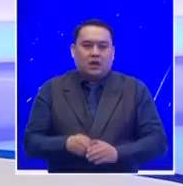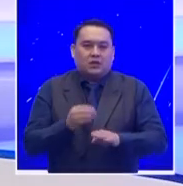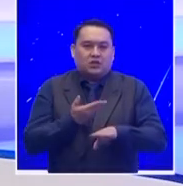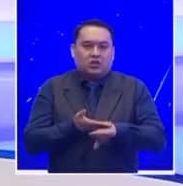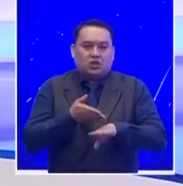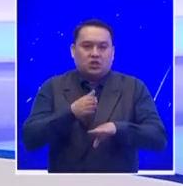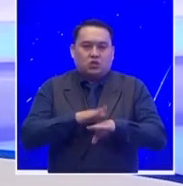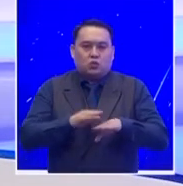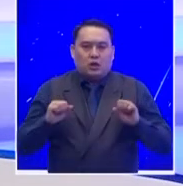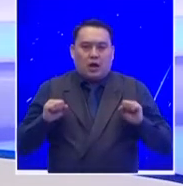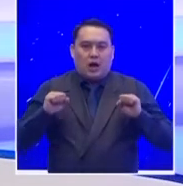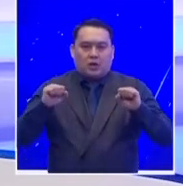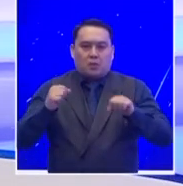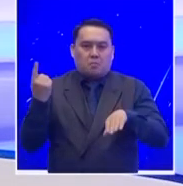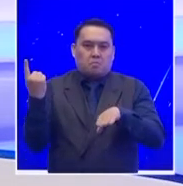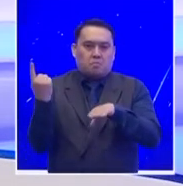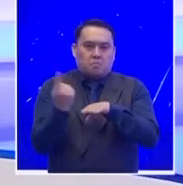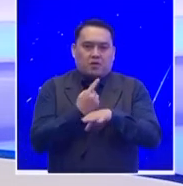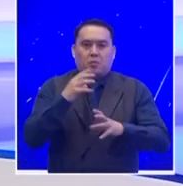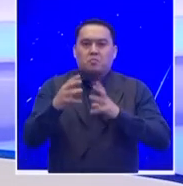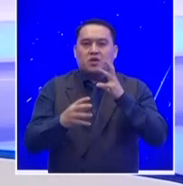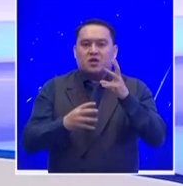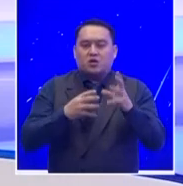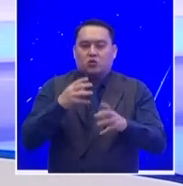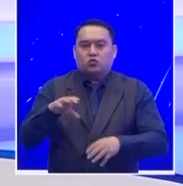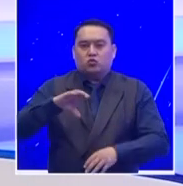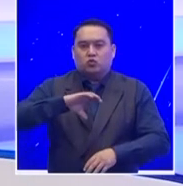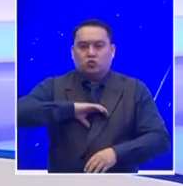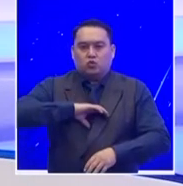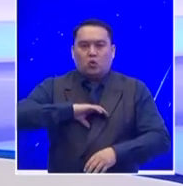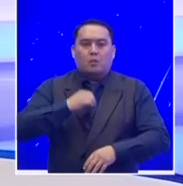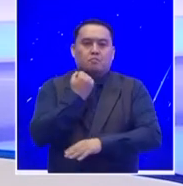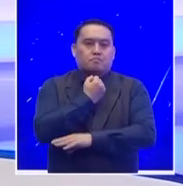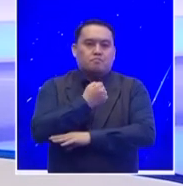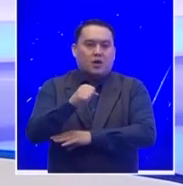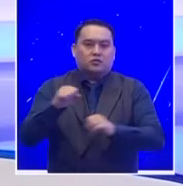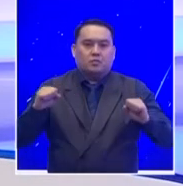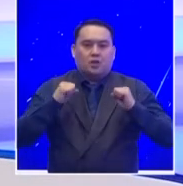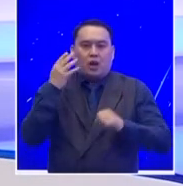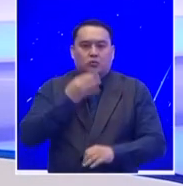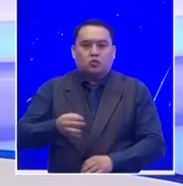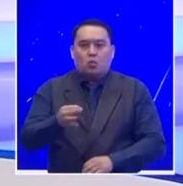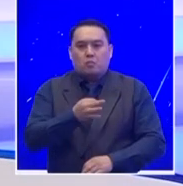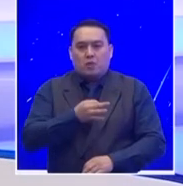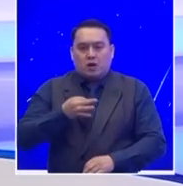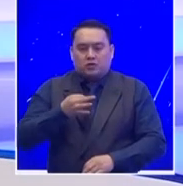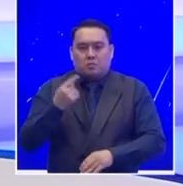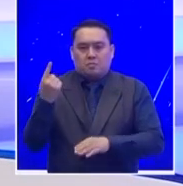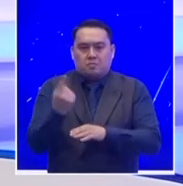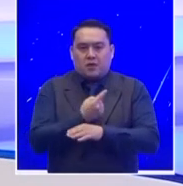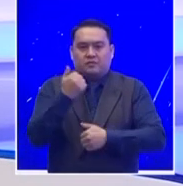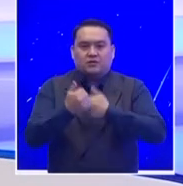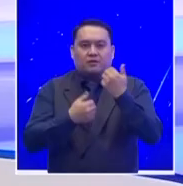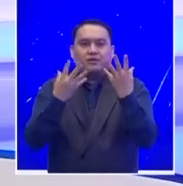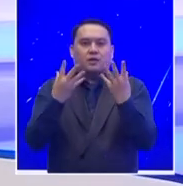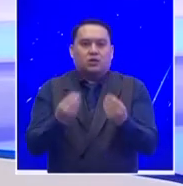Тяжелоатлет Игорь Сон принес первое золото на международном чемпионате солидарности. Победа досталась спортсмену из Алматинской области в первый же